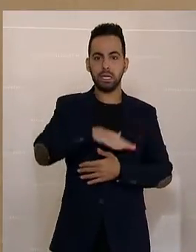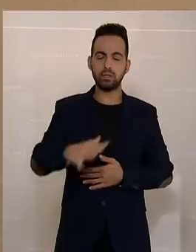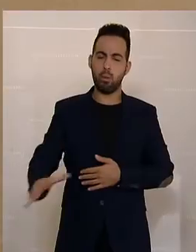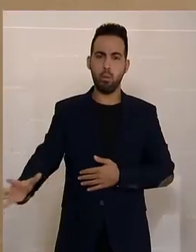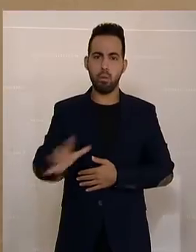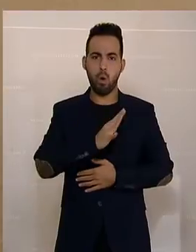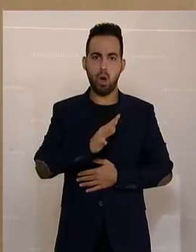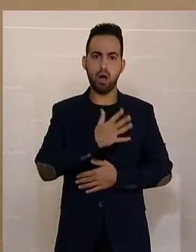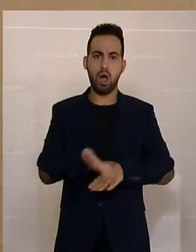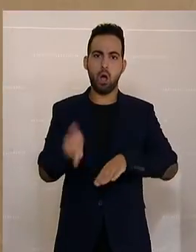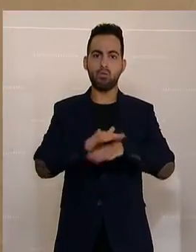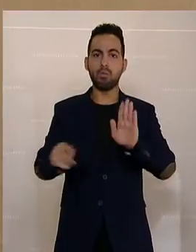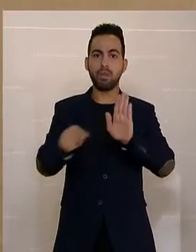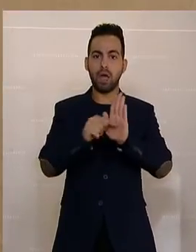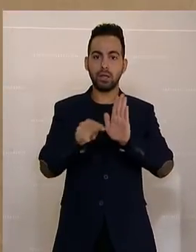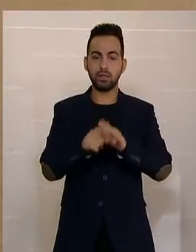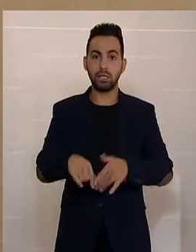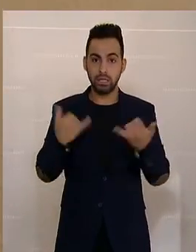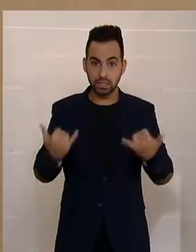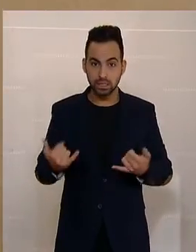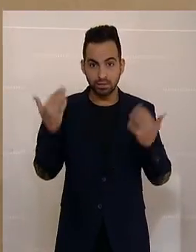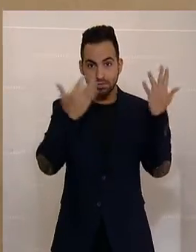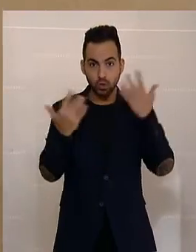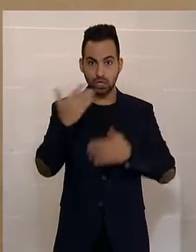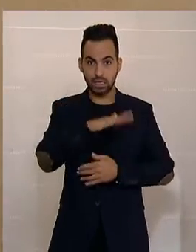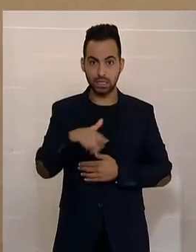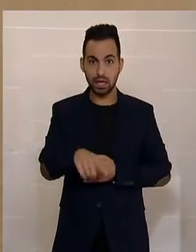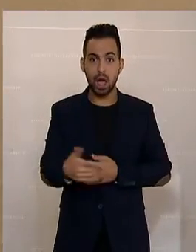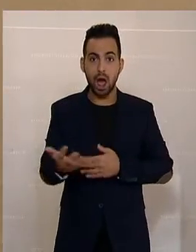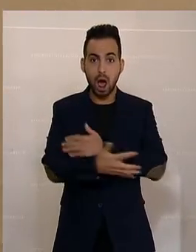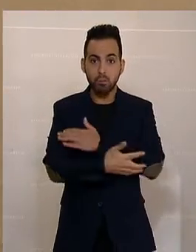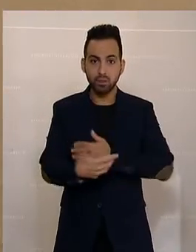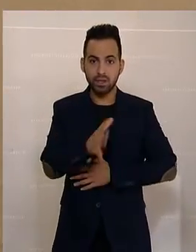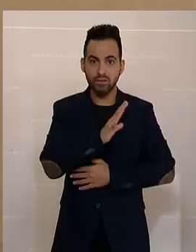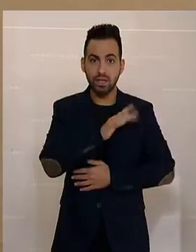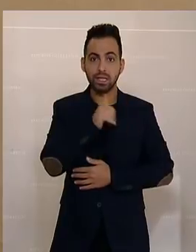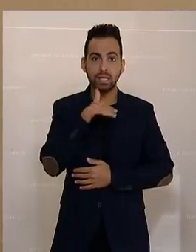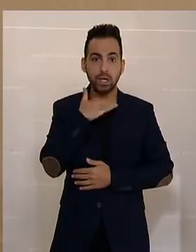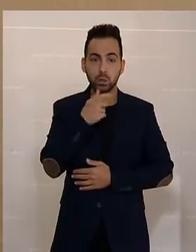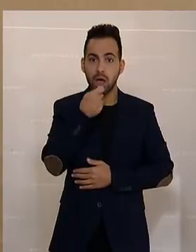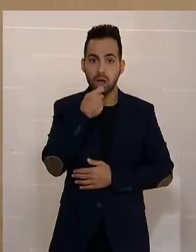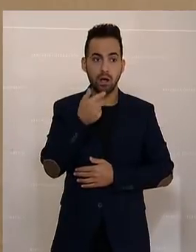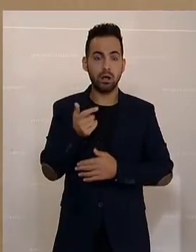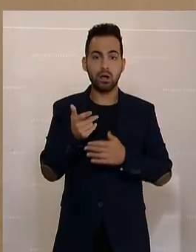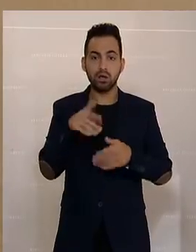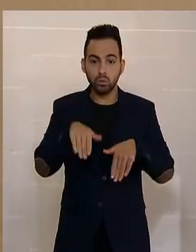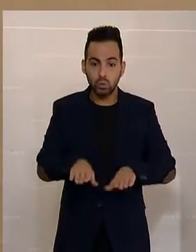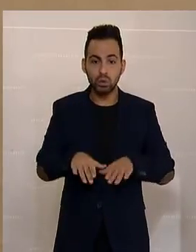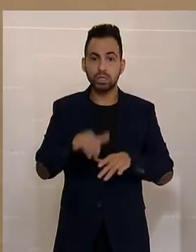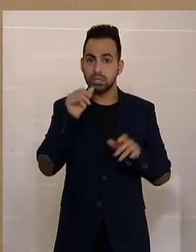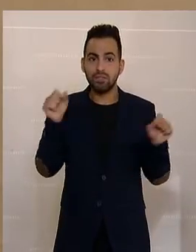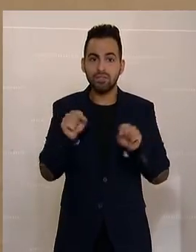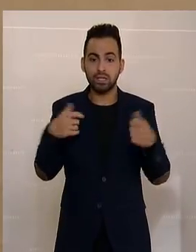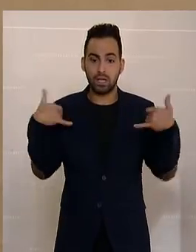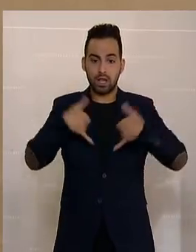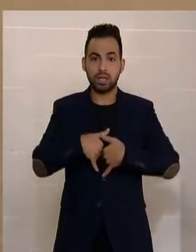Und jetzt stellen wir uns armutsgefährdete Kinder vor, Menschen, die nicht genug zum Leben haben, Kinder, die zu kleine Schuhe tragen, die keine Winterkleidung